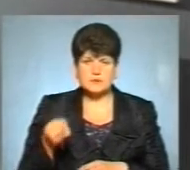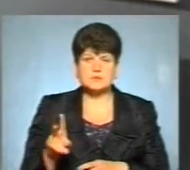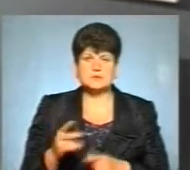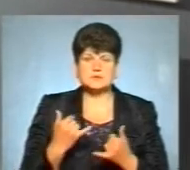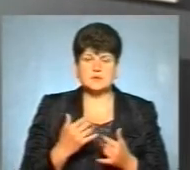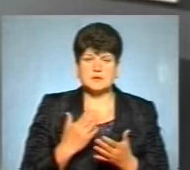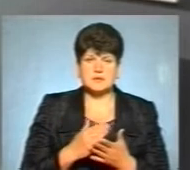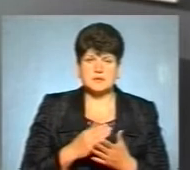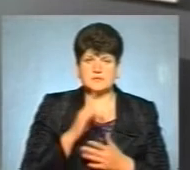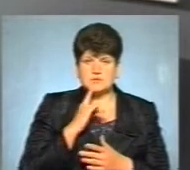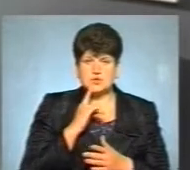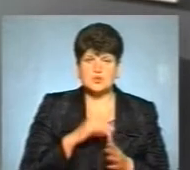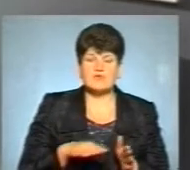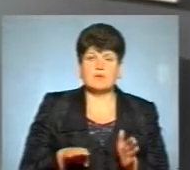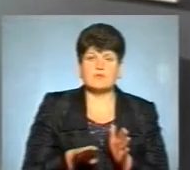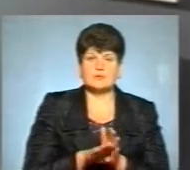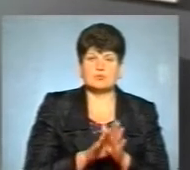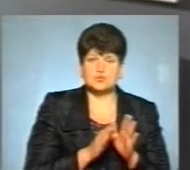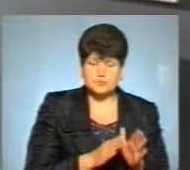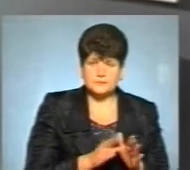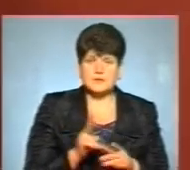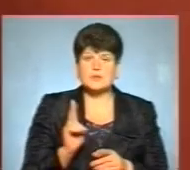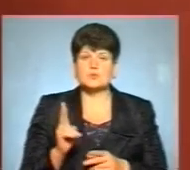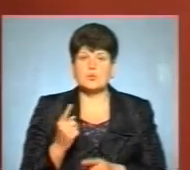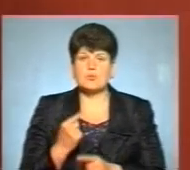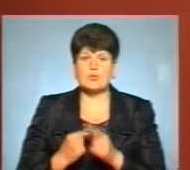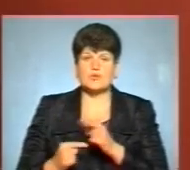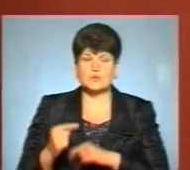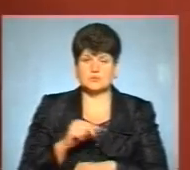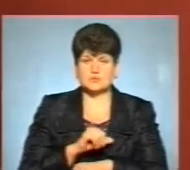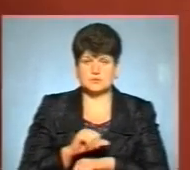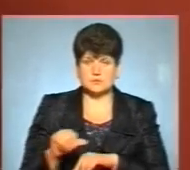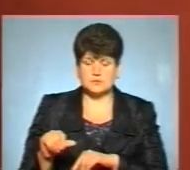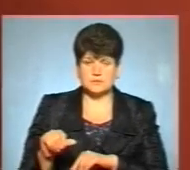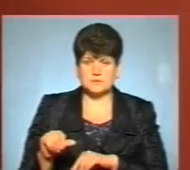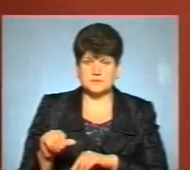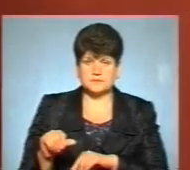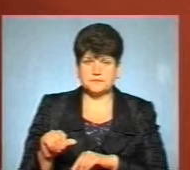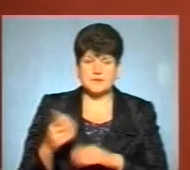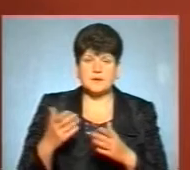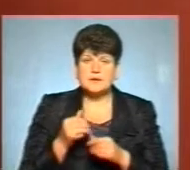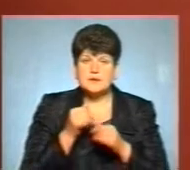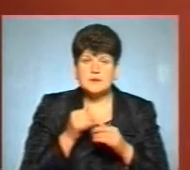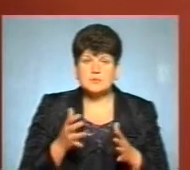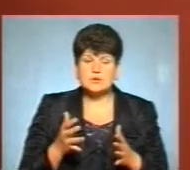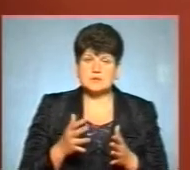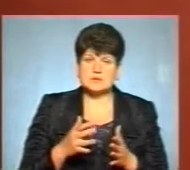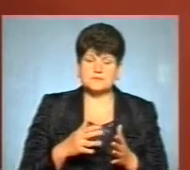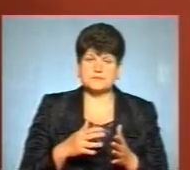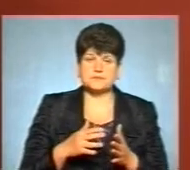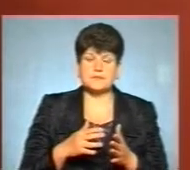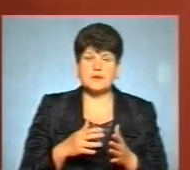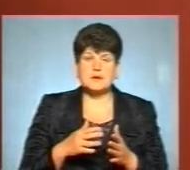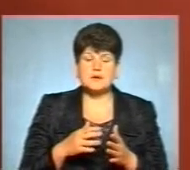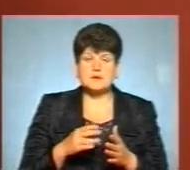перебувають в тимчасових відпустках, і тих, які повернулись з-за кордону, заробітчан наших, які не могли стати або не ставали. Взагалі,